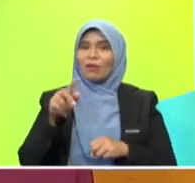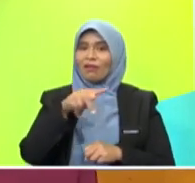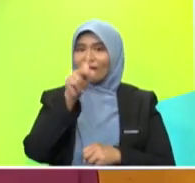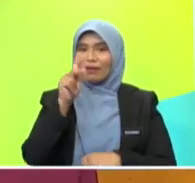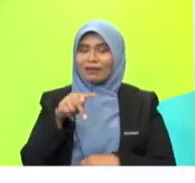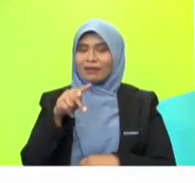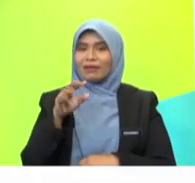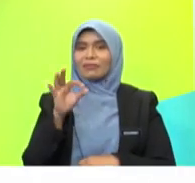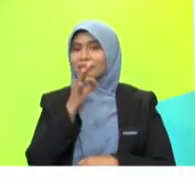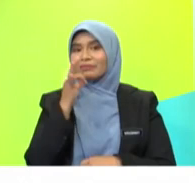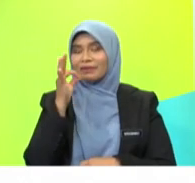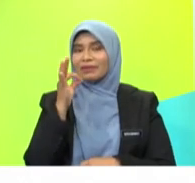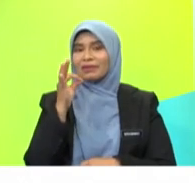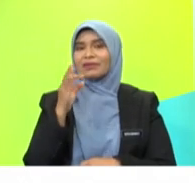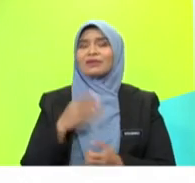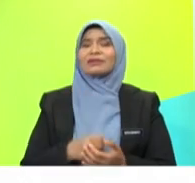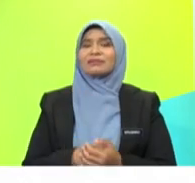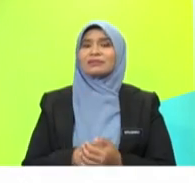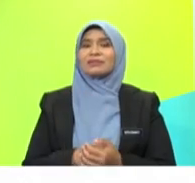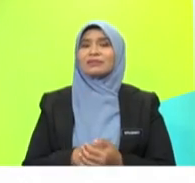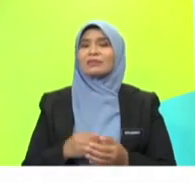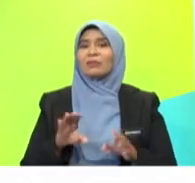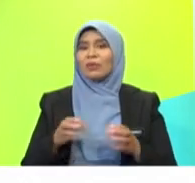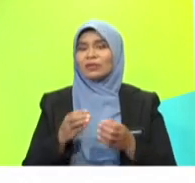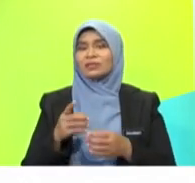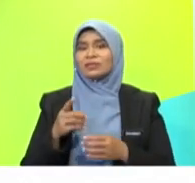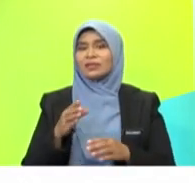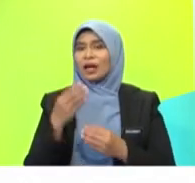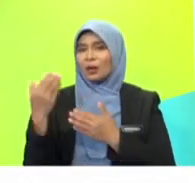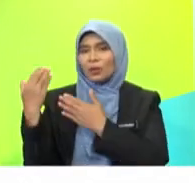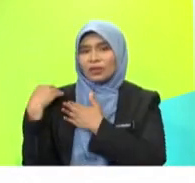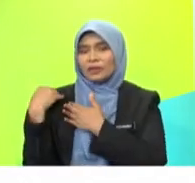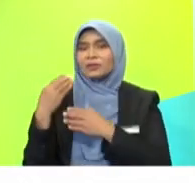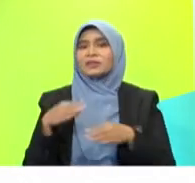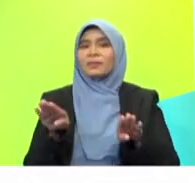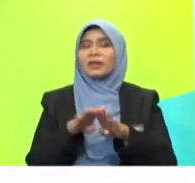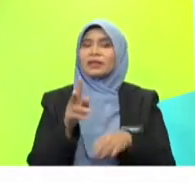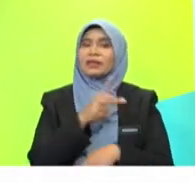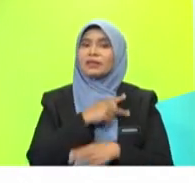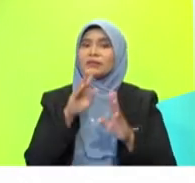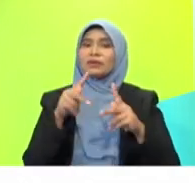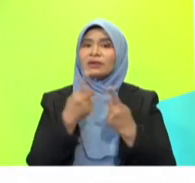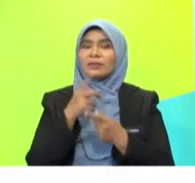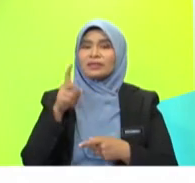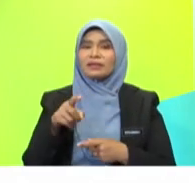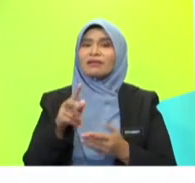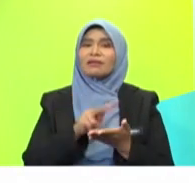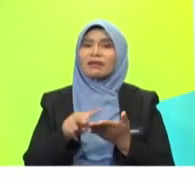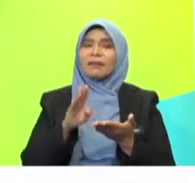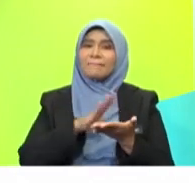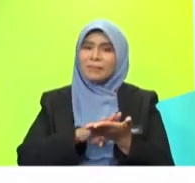Nyatakan satu daripada tanggung jawab sebagai ketua kelas memastikan kelas dalam keadaan bersih